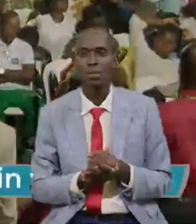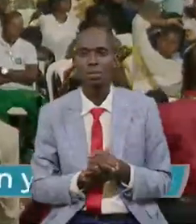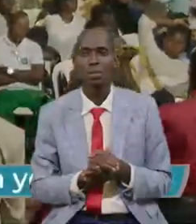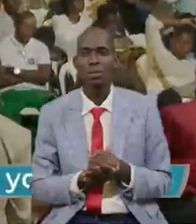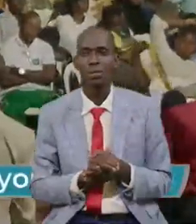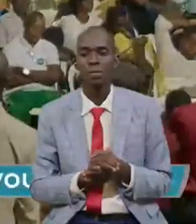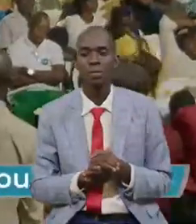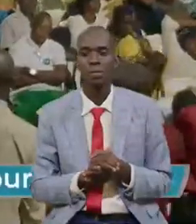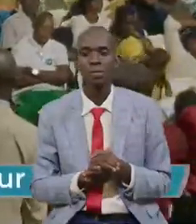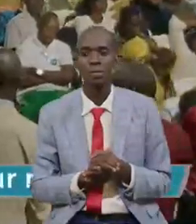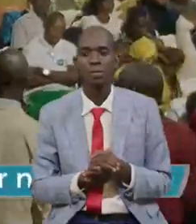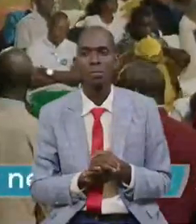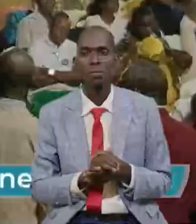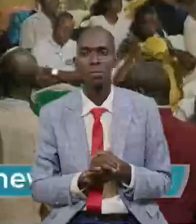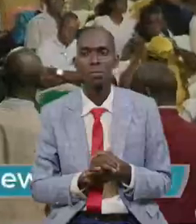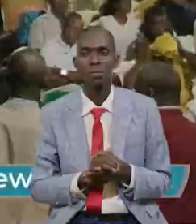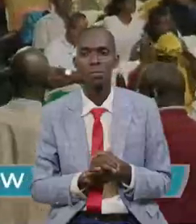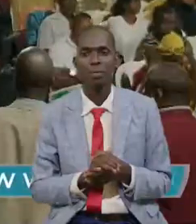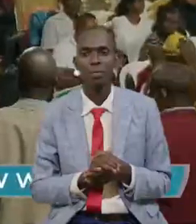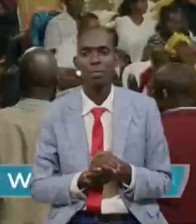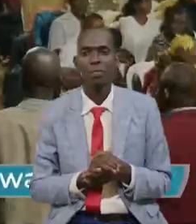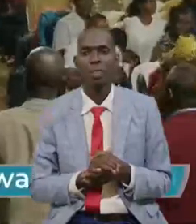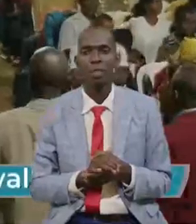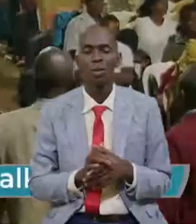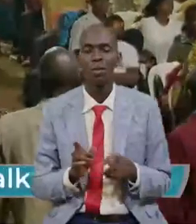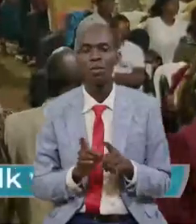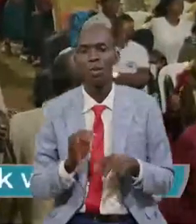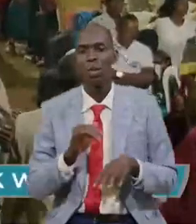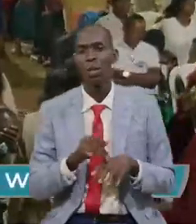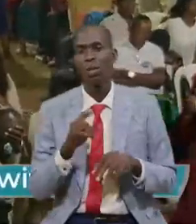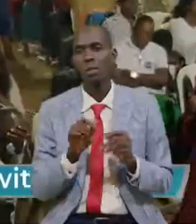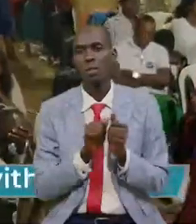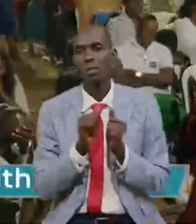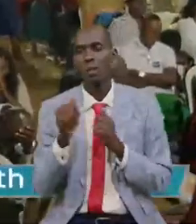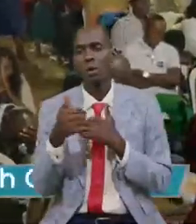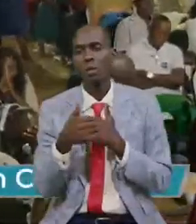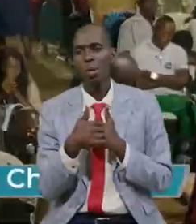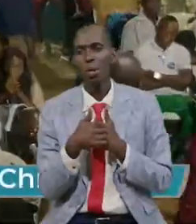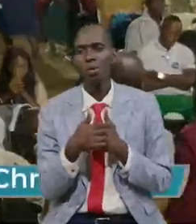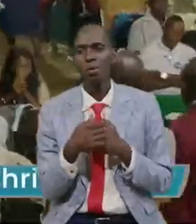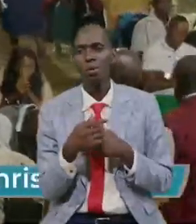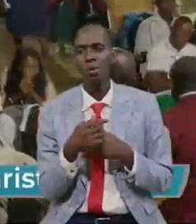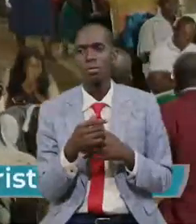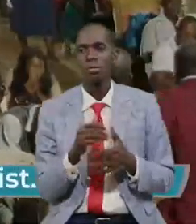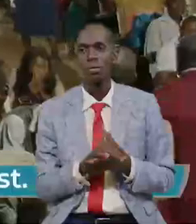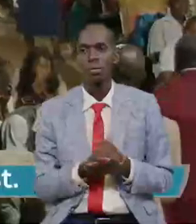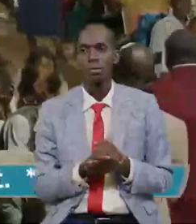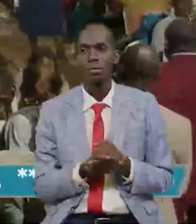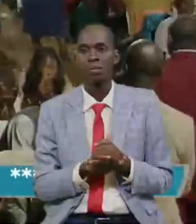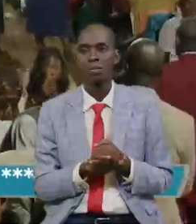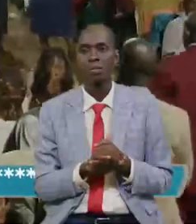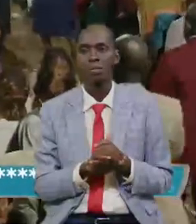At the far back, just wave the white flag. I'll see you. Oh, thank you very much.